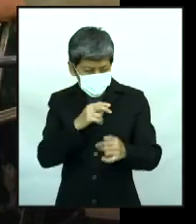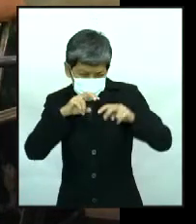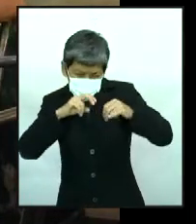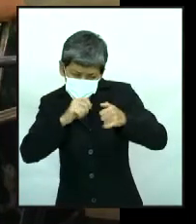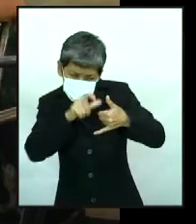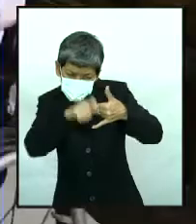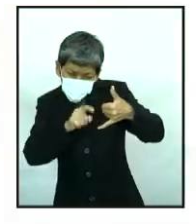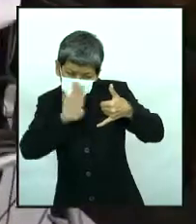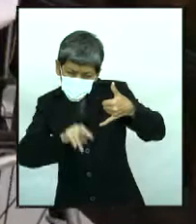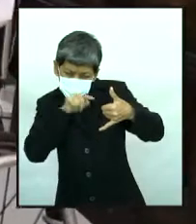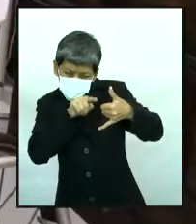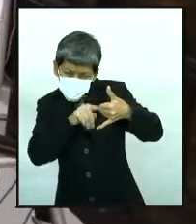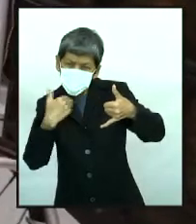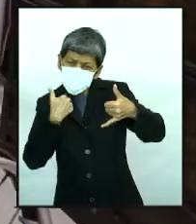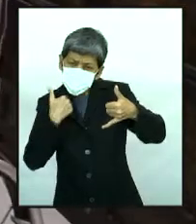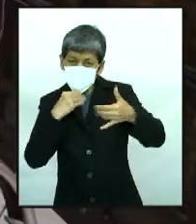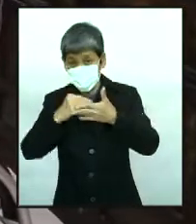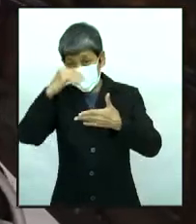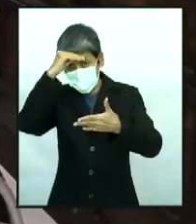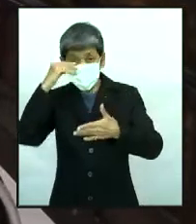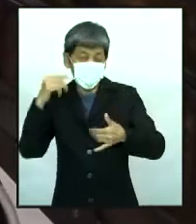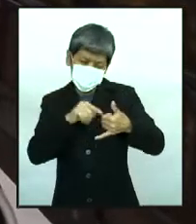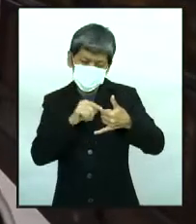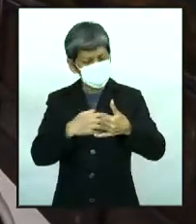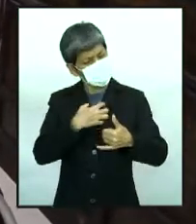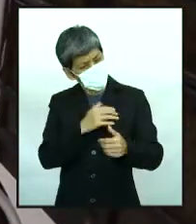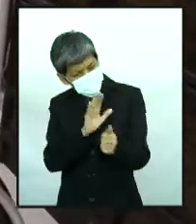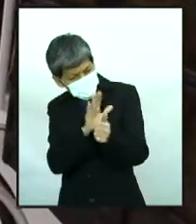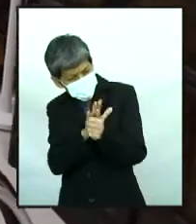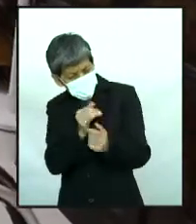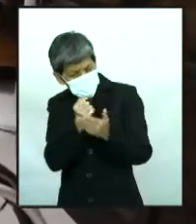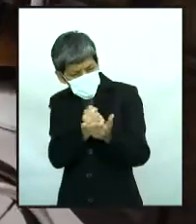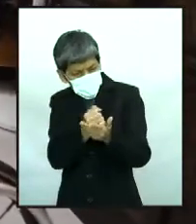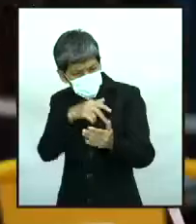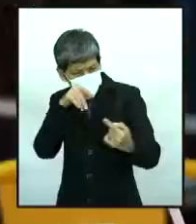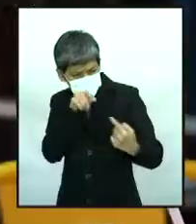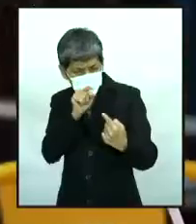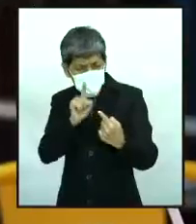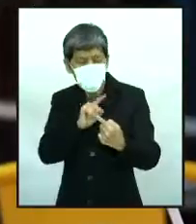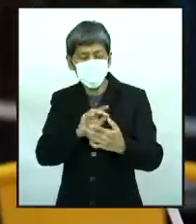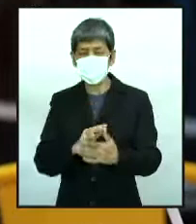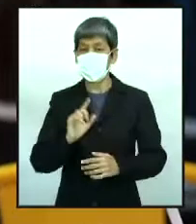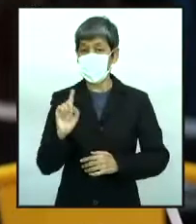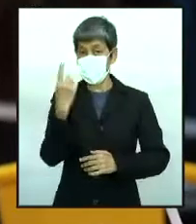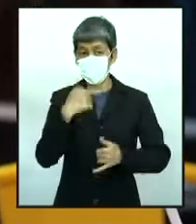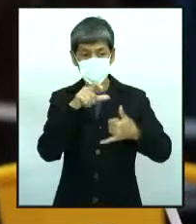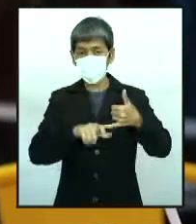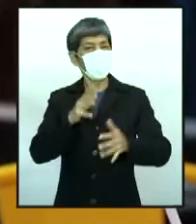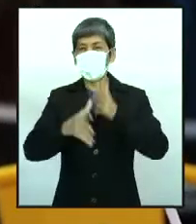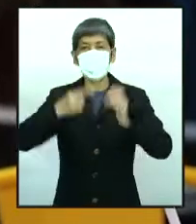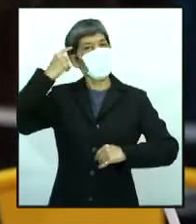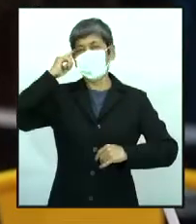ราะห์ผู้เรียนก่อนวิเคราะห์ว่านักเรียนคนนี้ต้องการให้เราช่วยเหลือพิเศษอย่างไรบ้างเพราะฉะนั้นอันดับแรกคือเสียงไม่รู้ภาษ